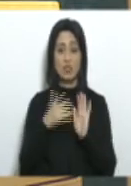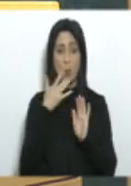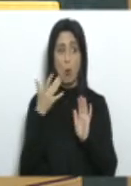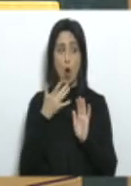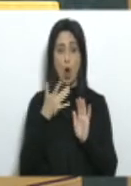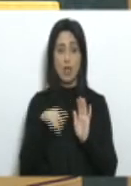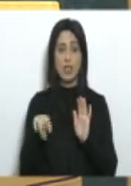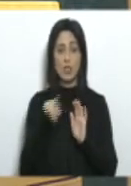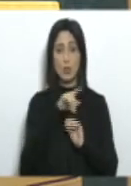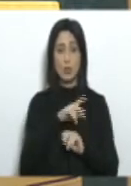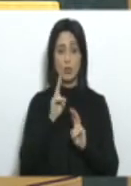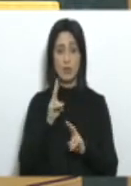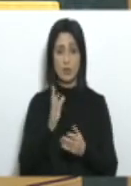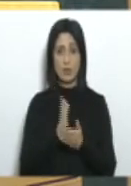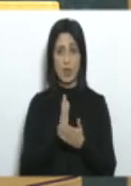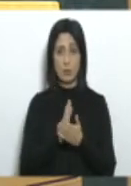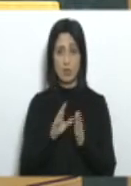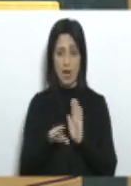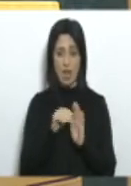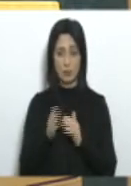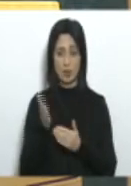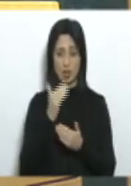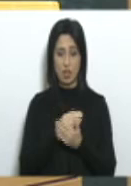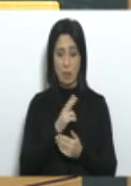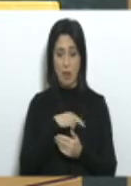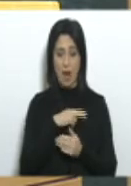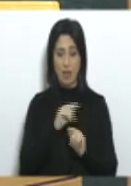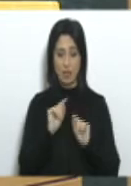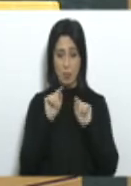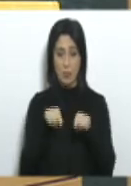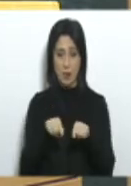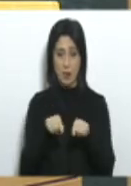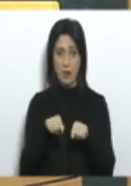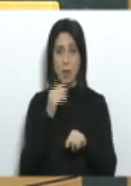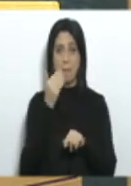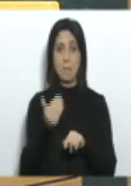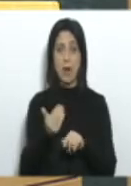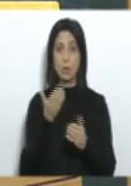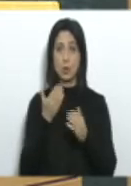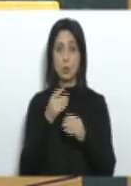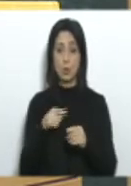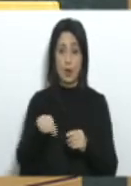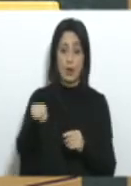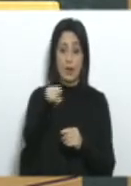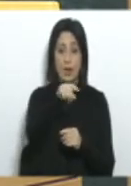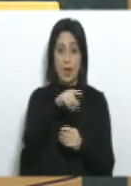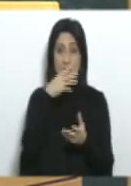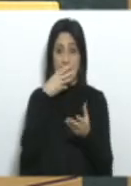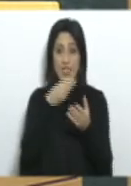პოლიტიკური სუბიექტი, რომელიც არჩევნების შედეგად პარლამენტში მოხდა, მათ თუ ისინი